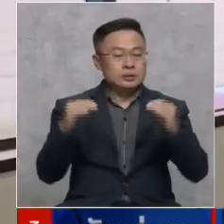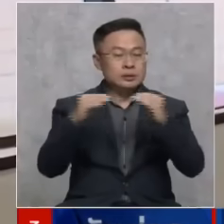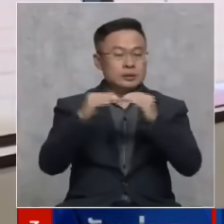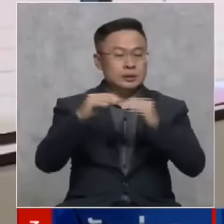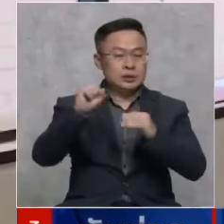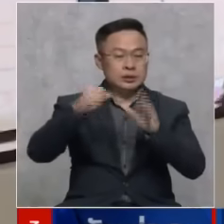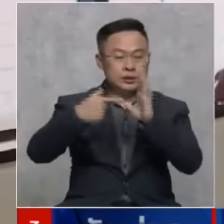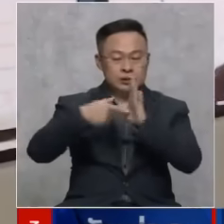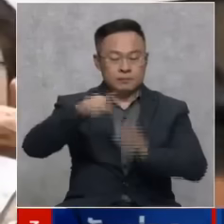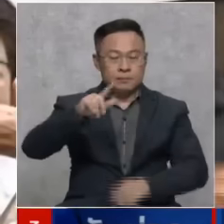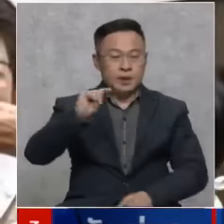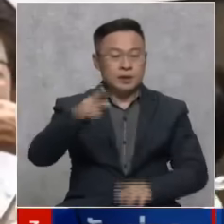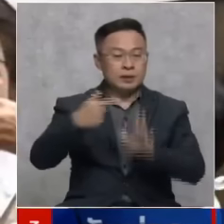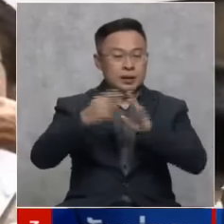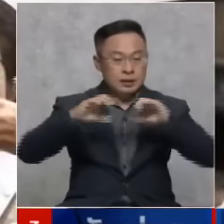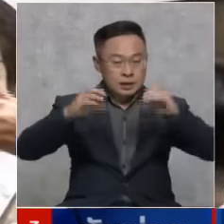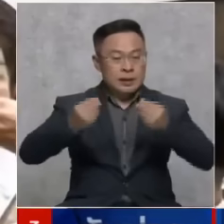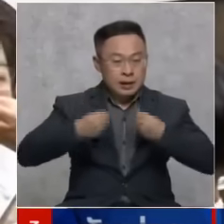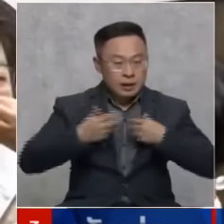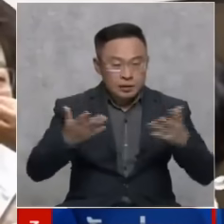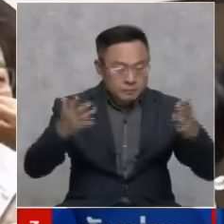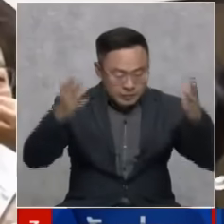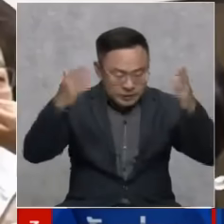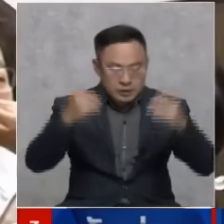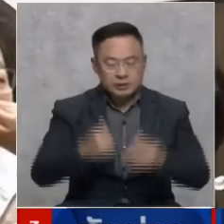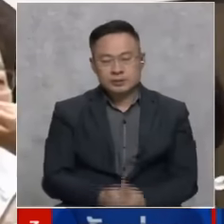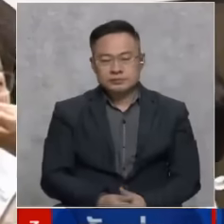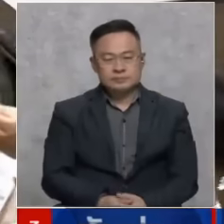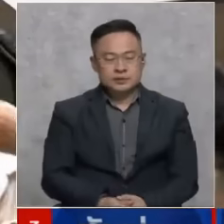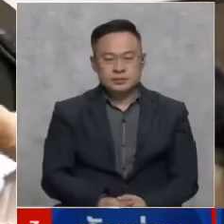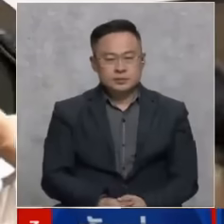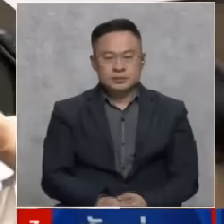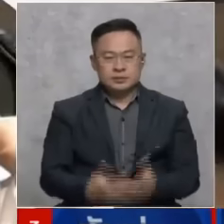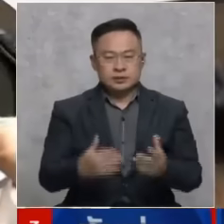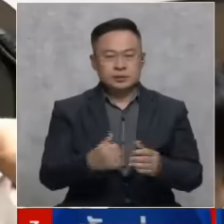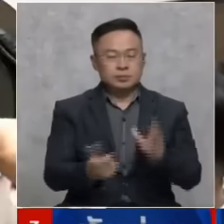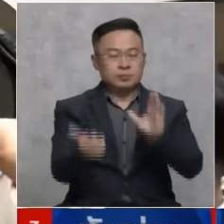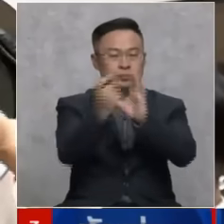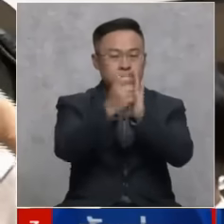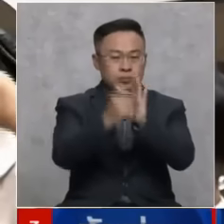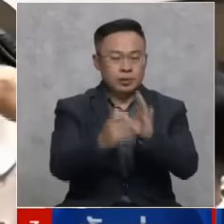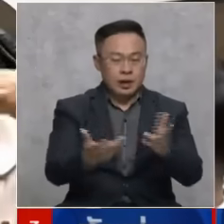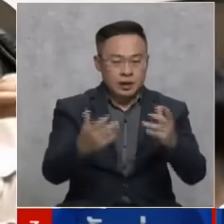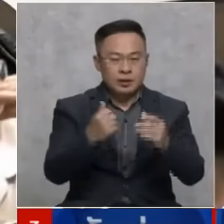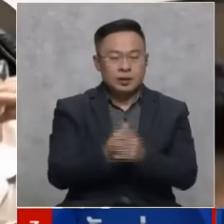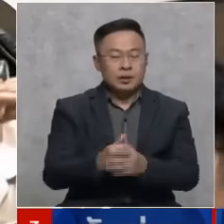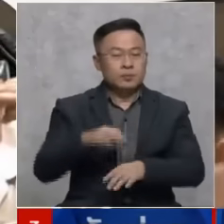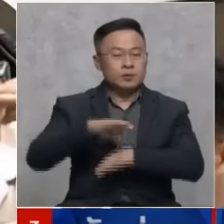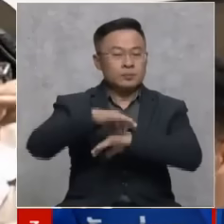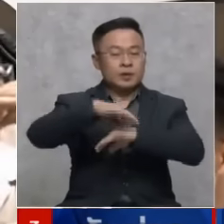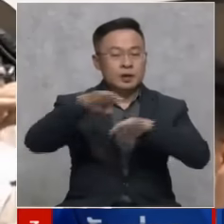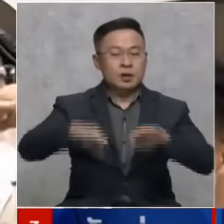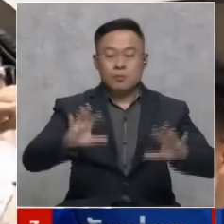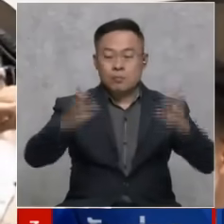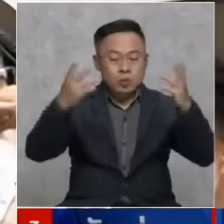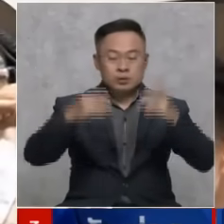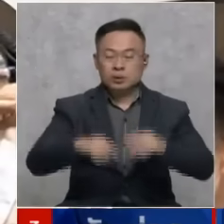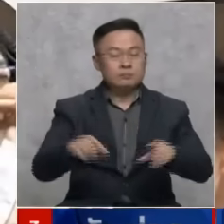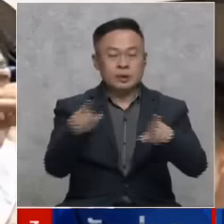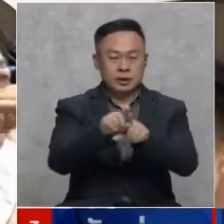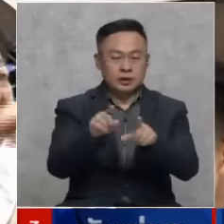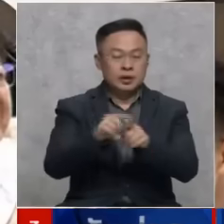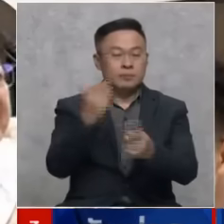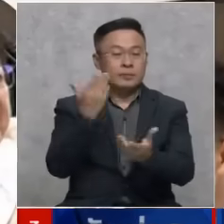านรวมไปถึงทรัพย์สินอื่นๆก็ไม่มีการยื่นเหมือนกันนะคะแล้วพอพ้นจากตำแหน่งส.ส.คุณผู้ชมคุณมณพรแจ้งว่